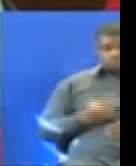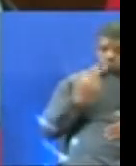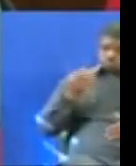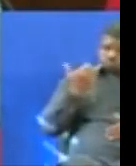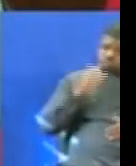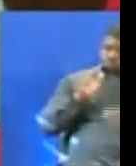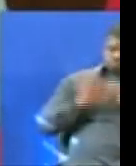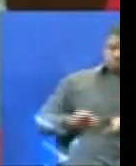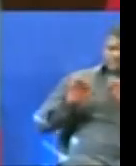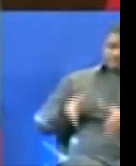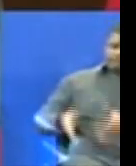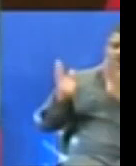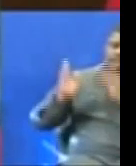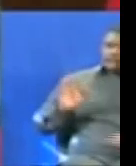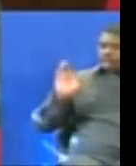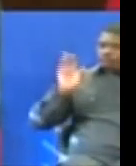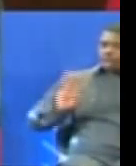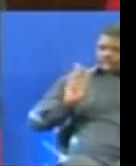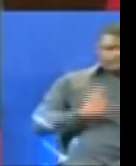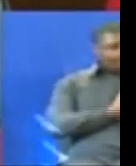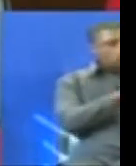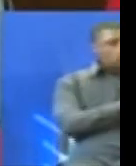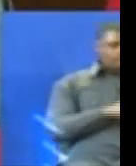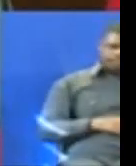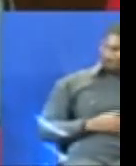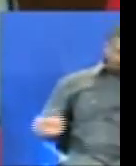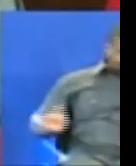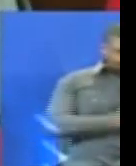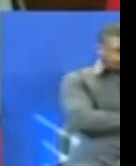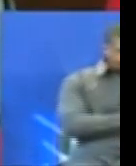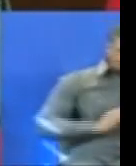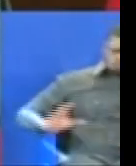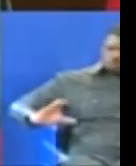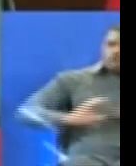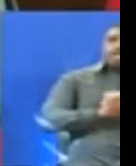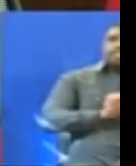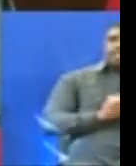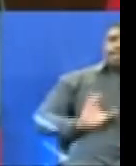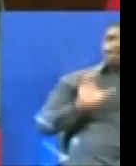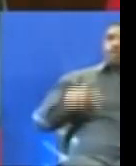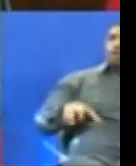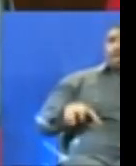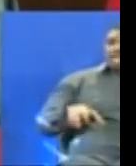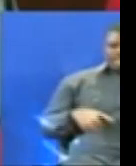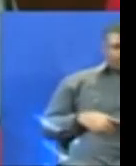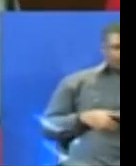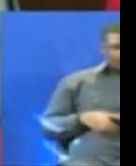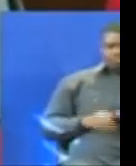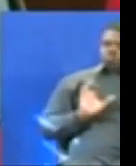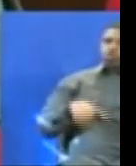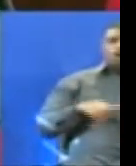mikoa. Lakini kwenye hii sera ya kuunganisha mikoa bado barabara, bado mkoa